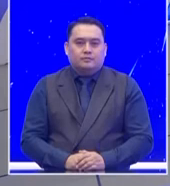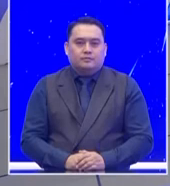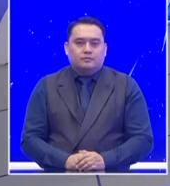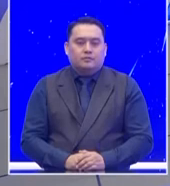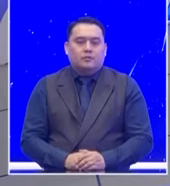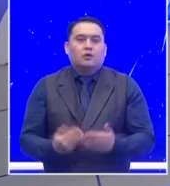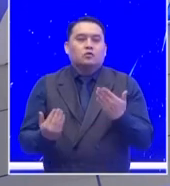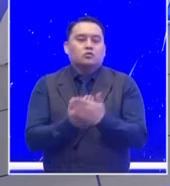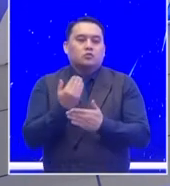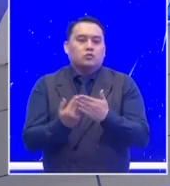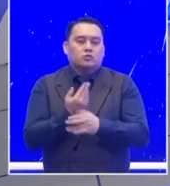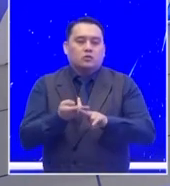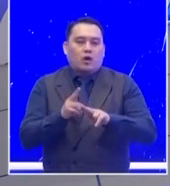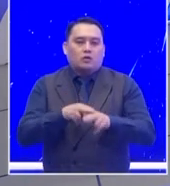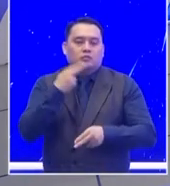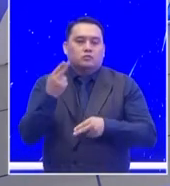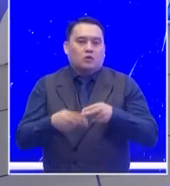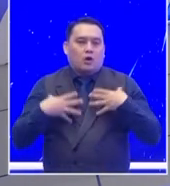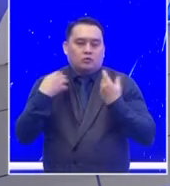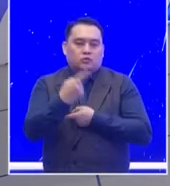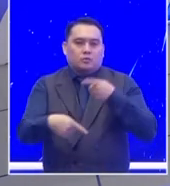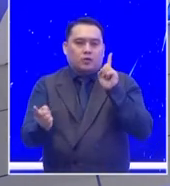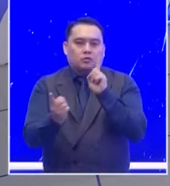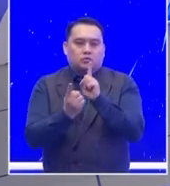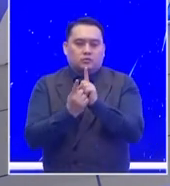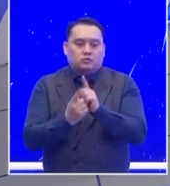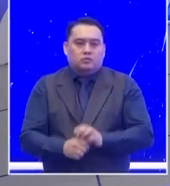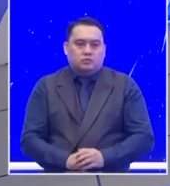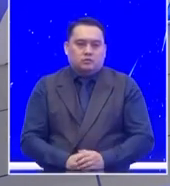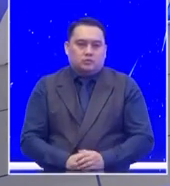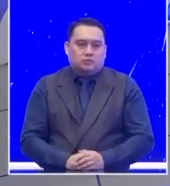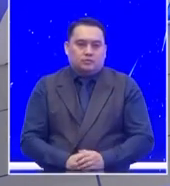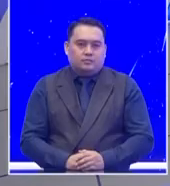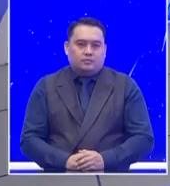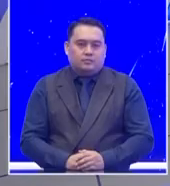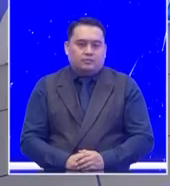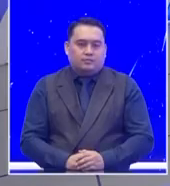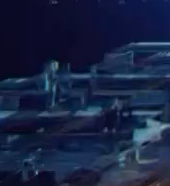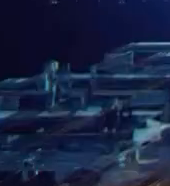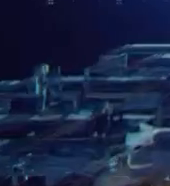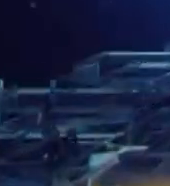Такой оказалась информационная картина этого дня. Спасибо за внимание. Всем хороших выходных.